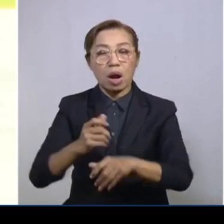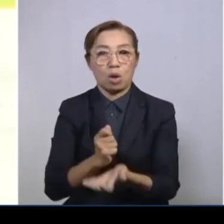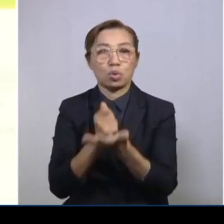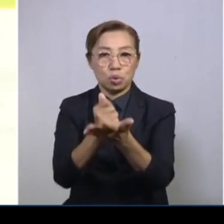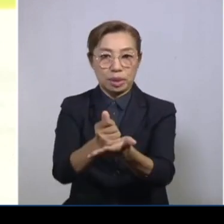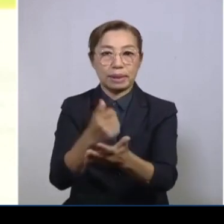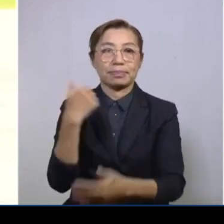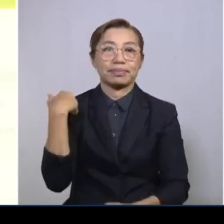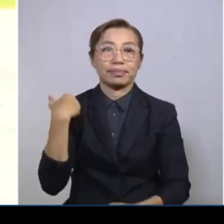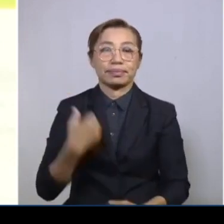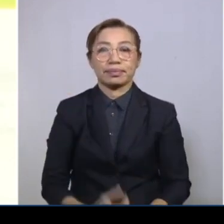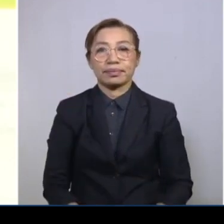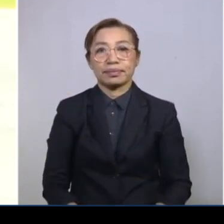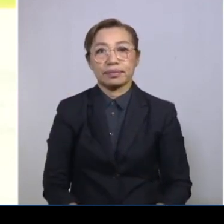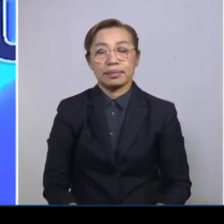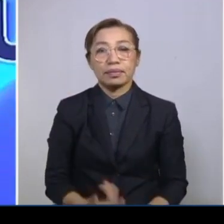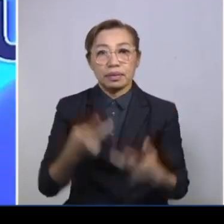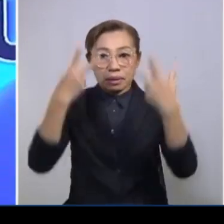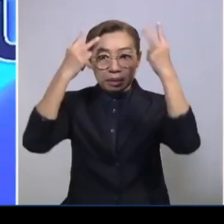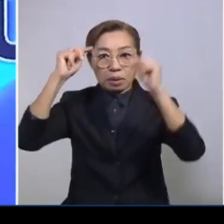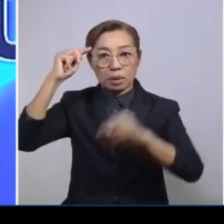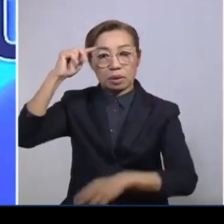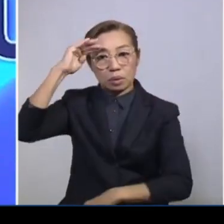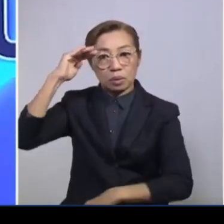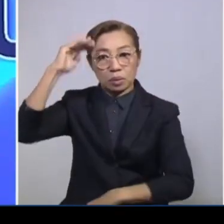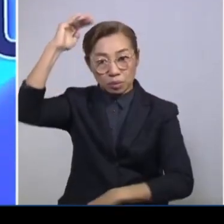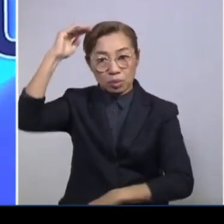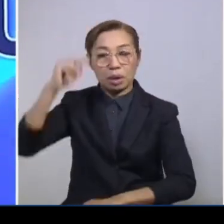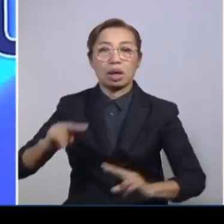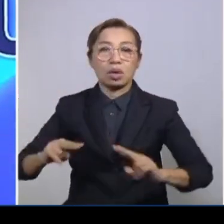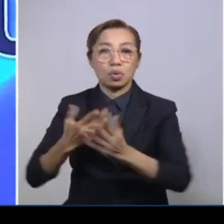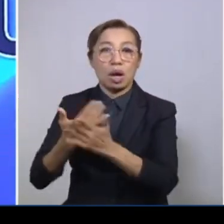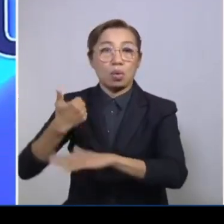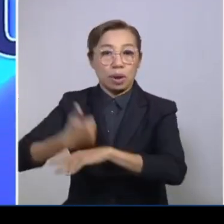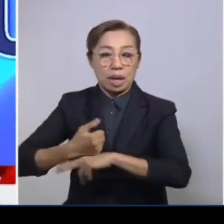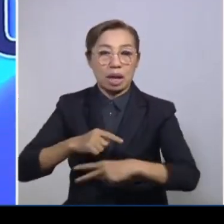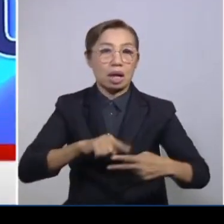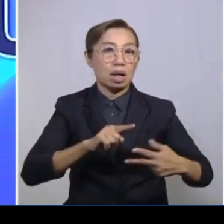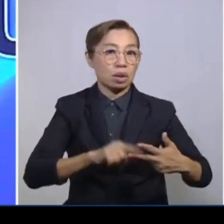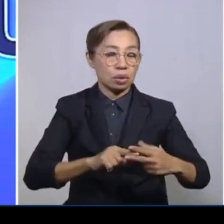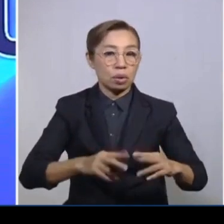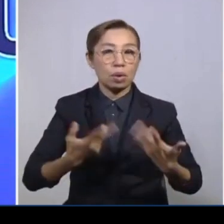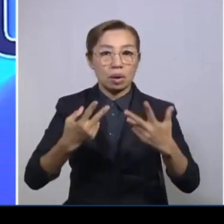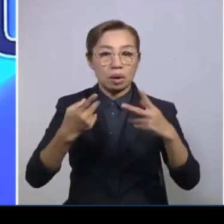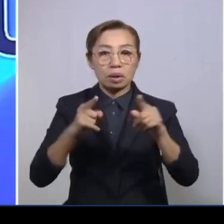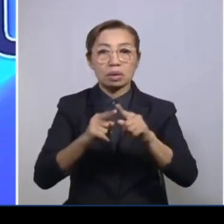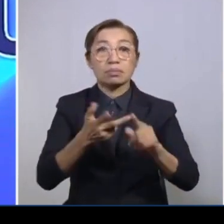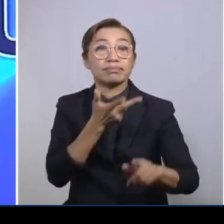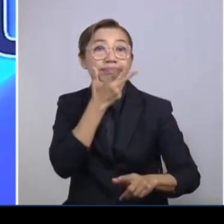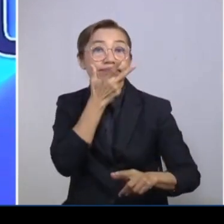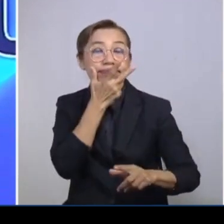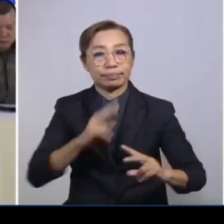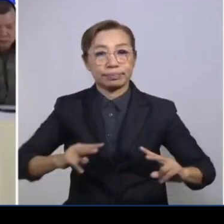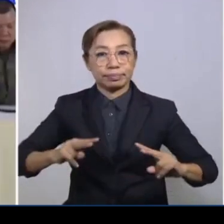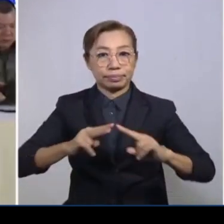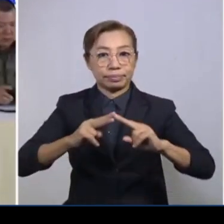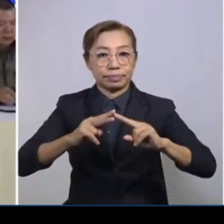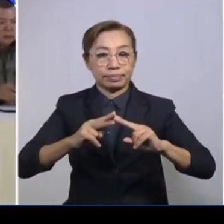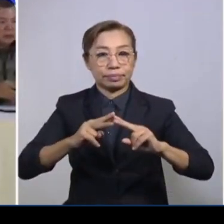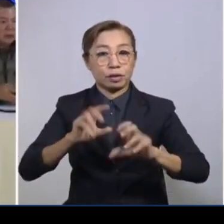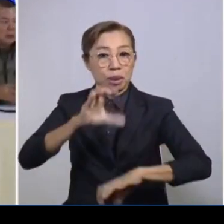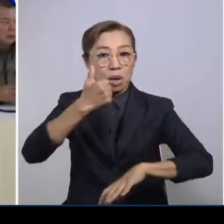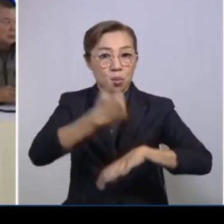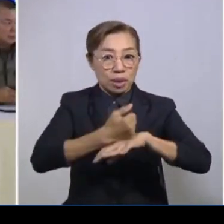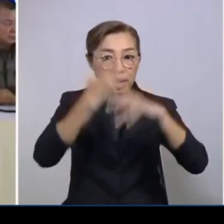ทวีสินนายกรัฐมนตรีและรัฐมนตรีว่าการกระทรวงการคลังพร้อมด้วยนายอนุทินชาญวีรคูลรองนายกรัฐมนตรีและรัฐมนตรีว่าการกระทรวงมหาดไท